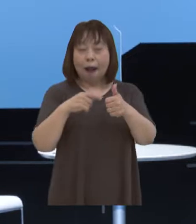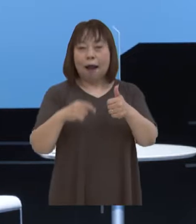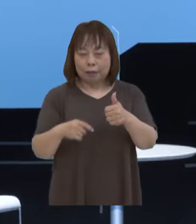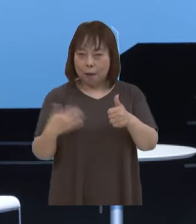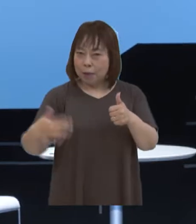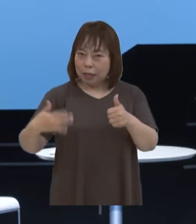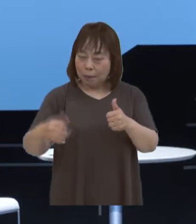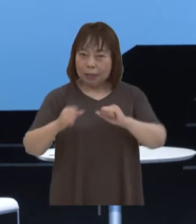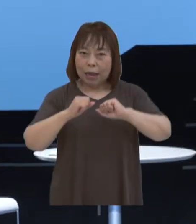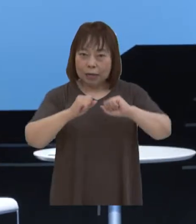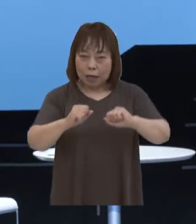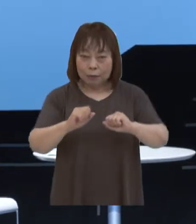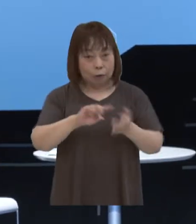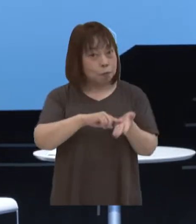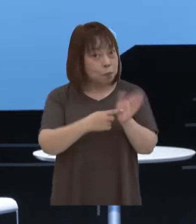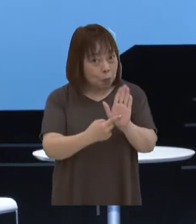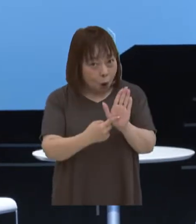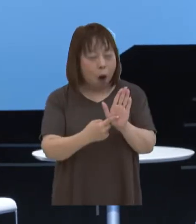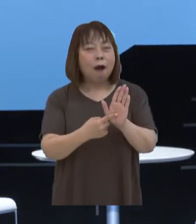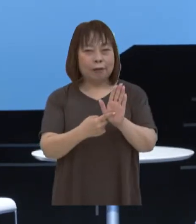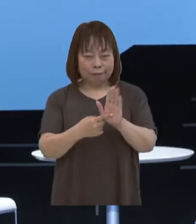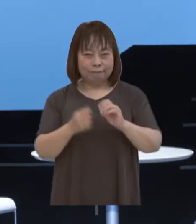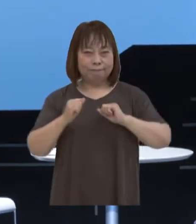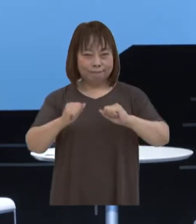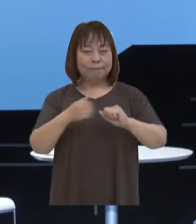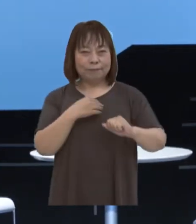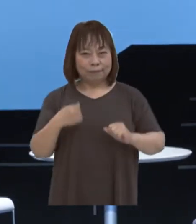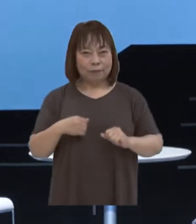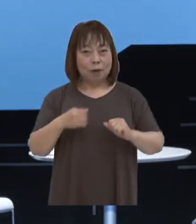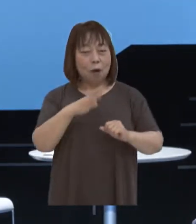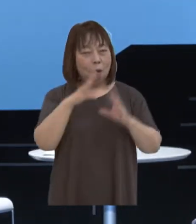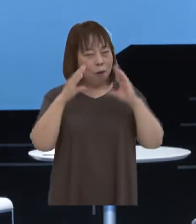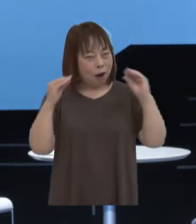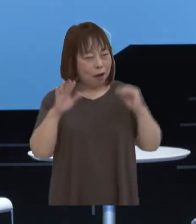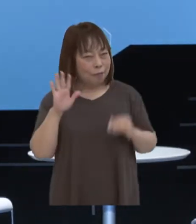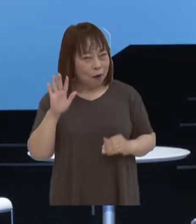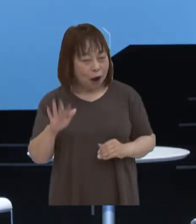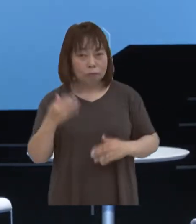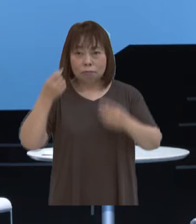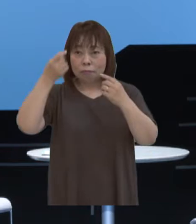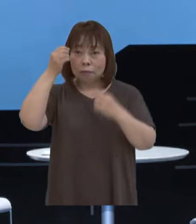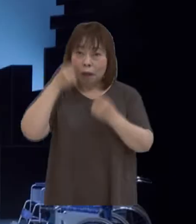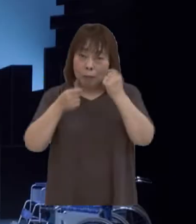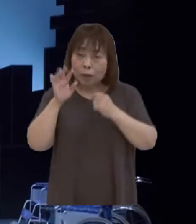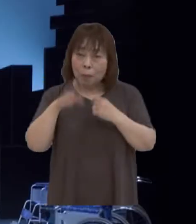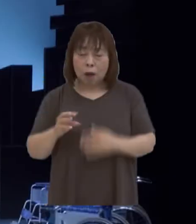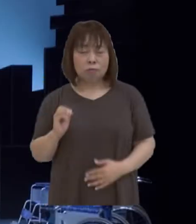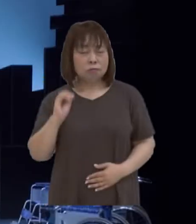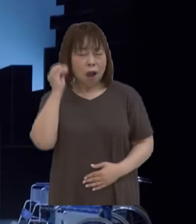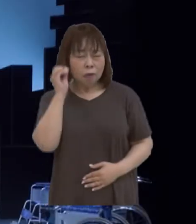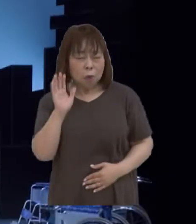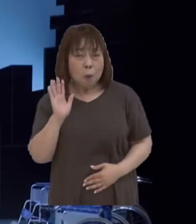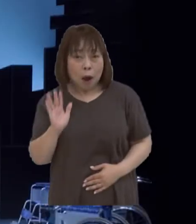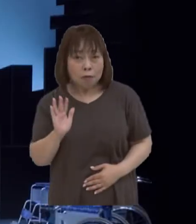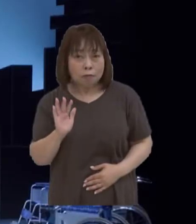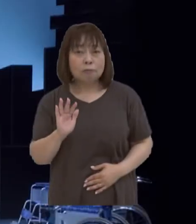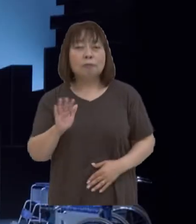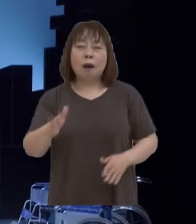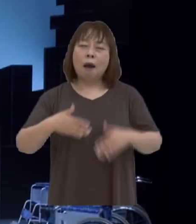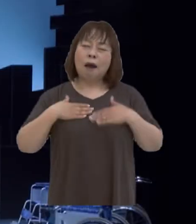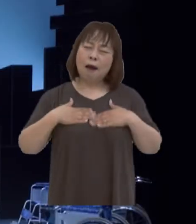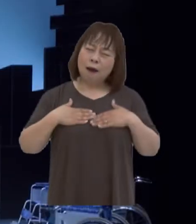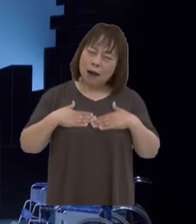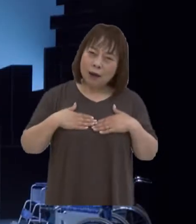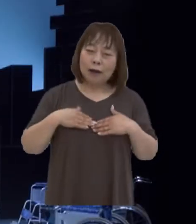、まだまだ見せます、弾けます、笑いあり涙あり感動ありの心温まる物